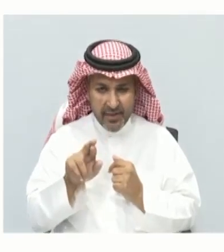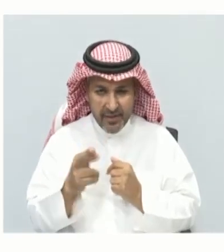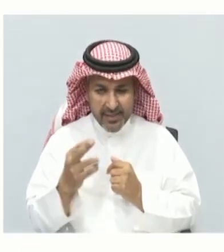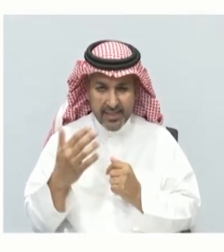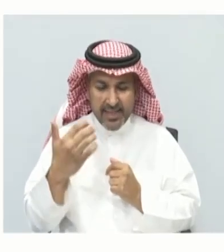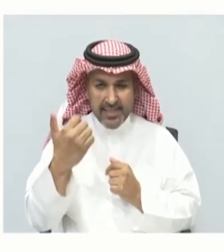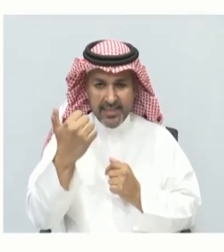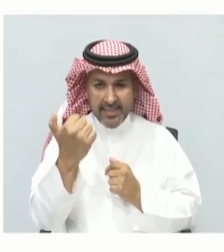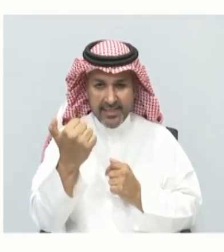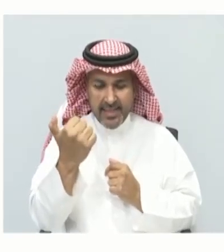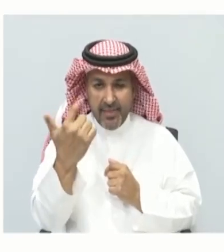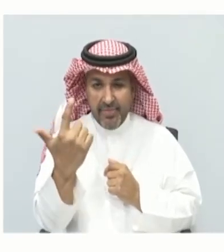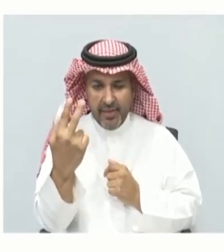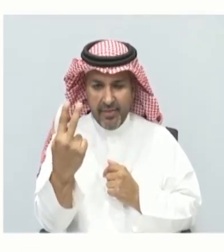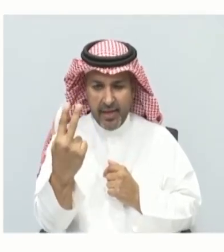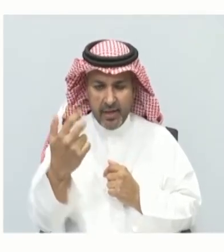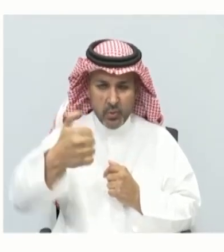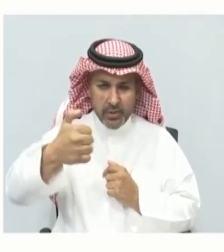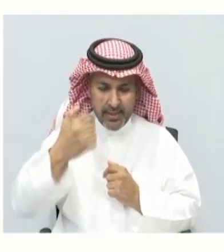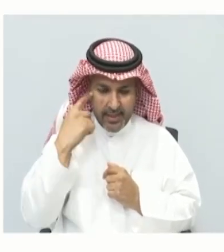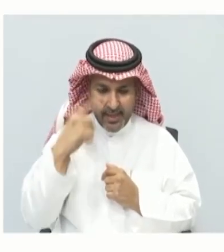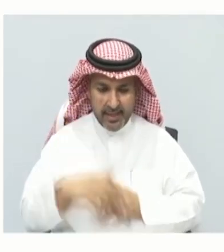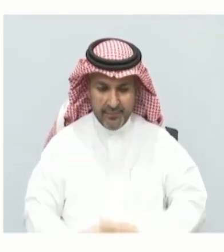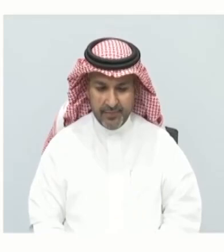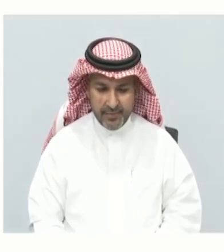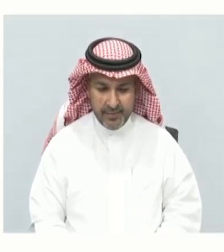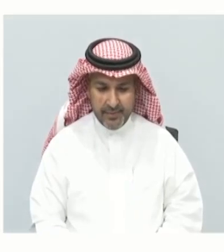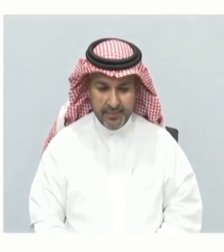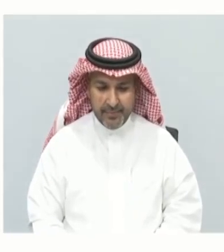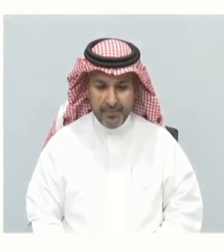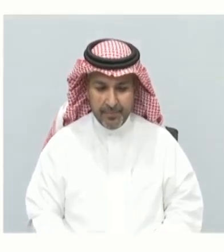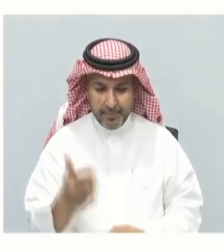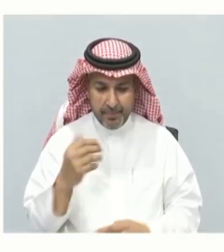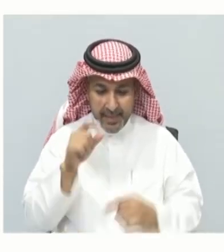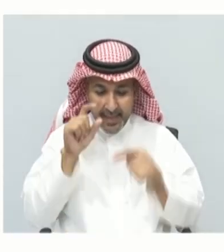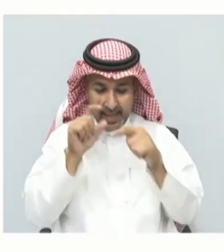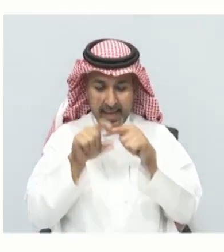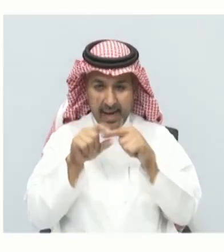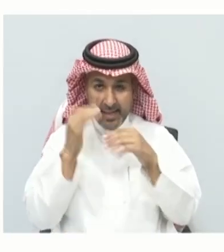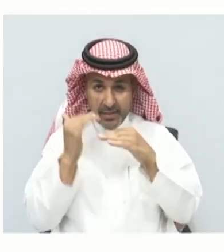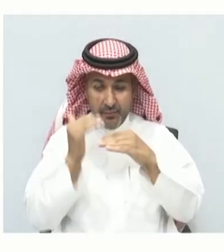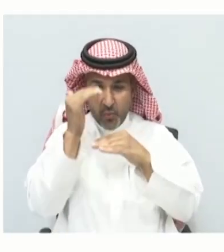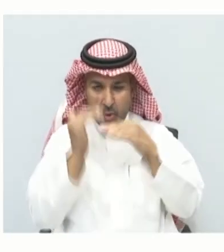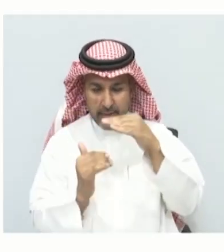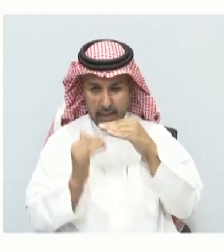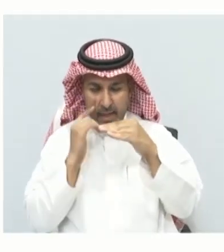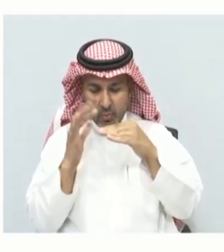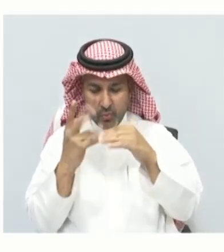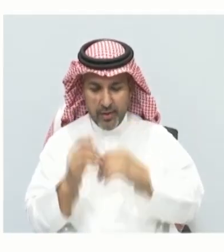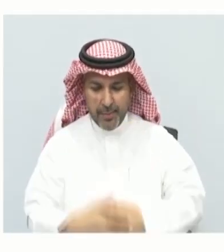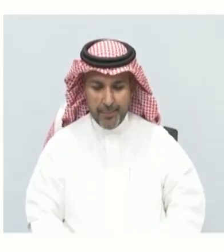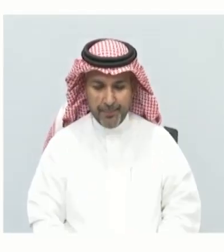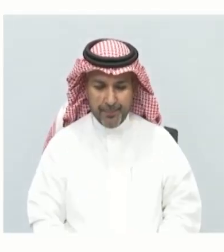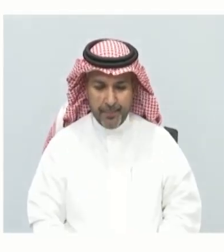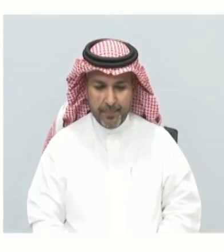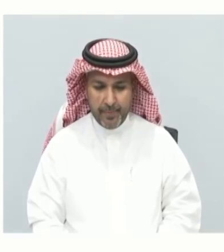على تي صح ولا لا فبالتالي السرعه تساوي المسافه على الزمن هل المسافه موجوده نعم لكن لا يخفاك انه